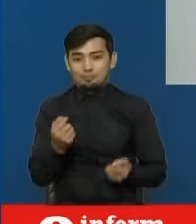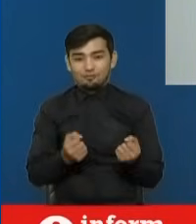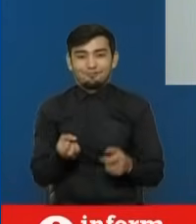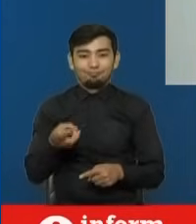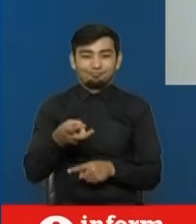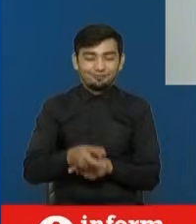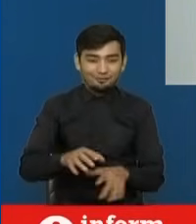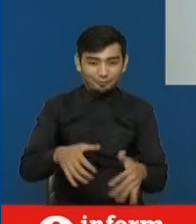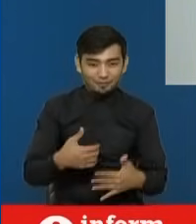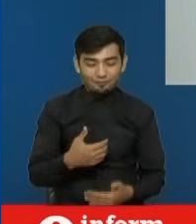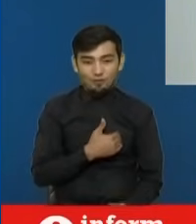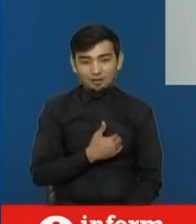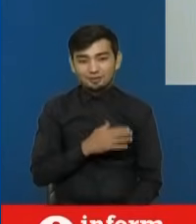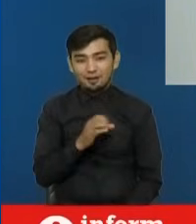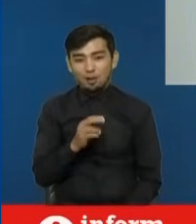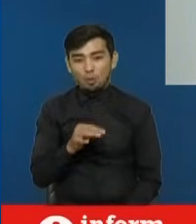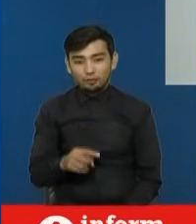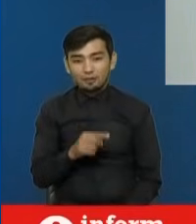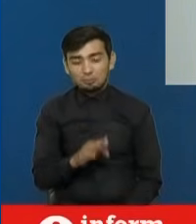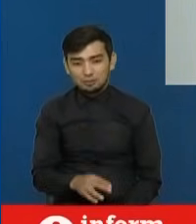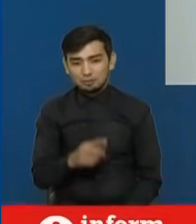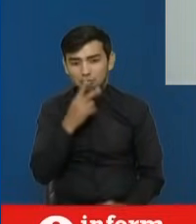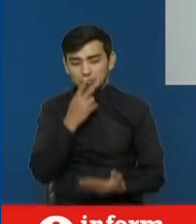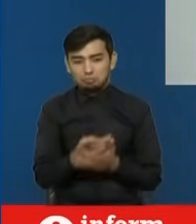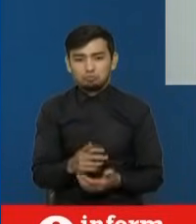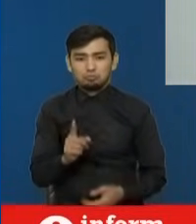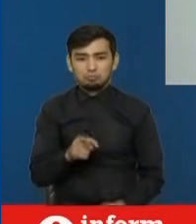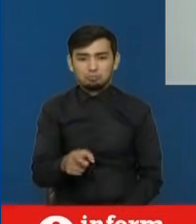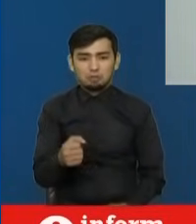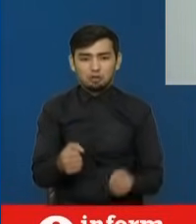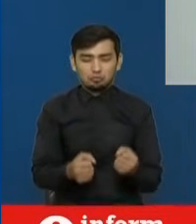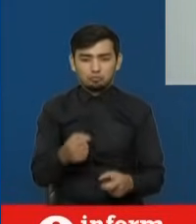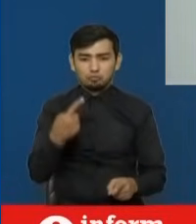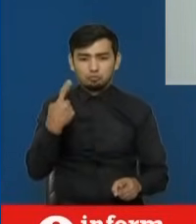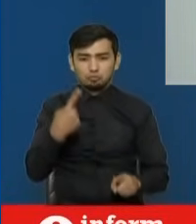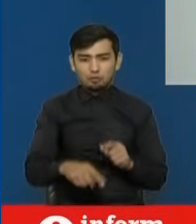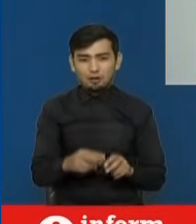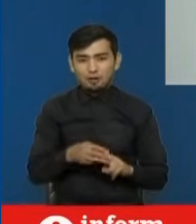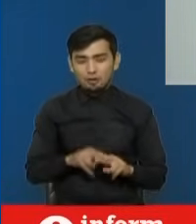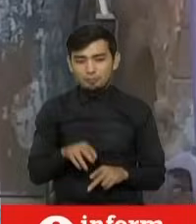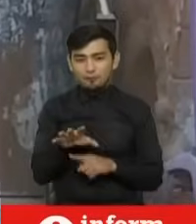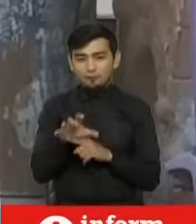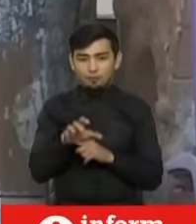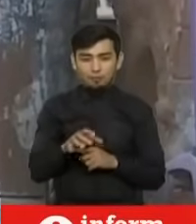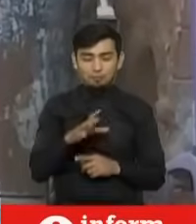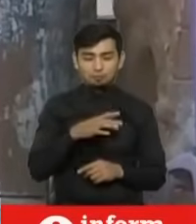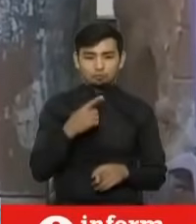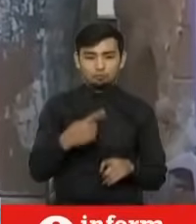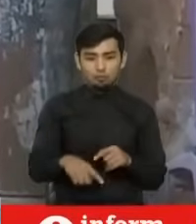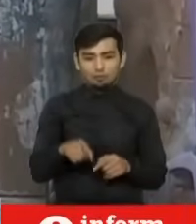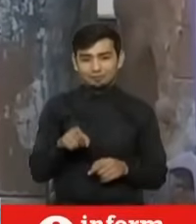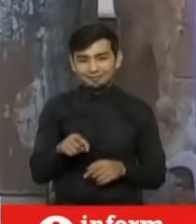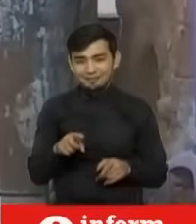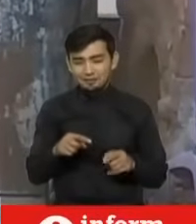машину с салона да непосредственно оказывается что это не та машина с которой вы сейчас фотографировались А и разница в